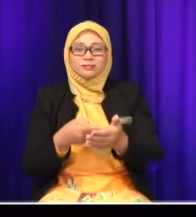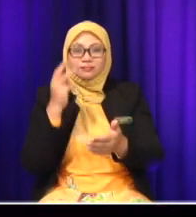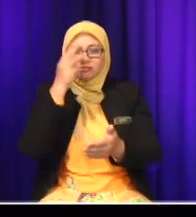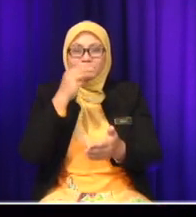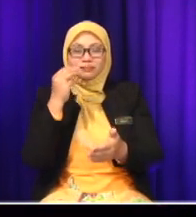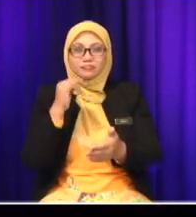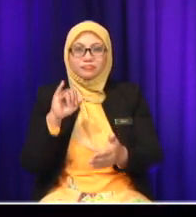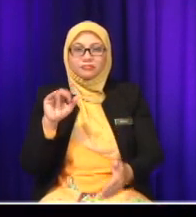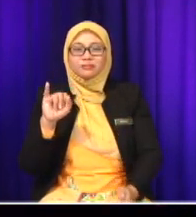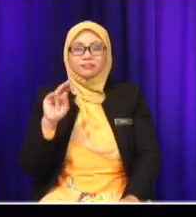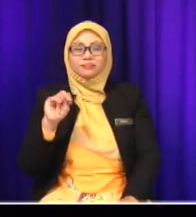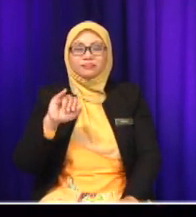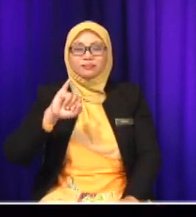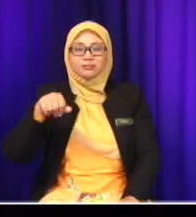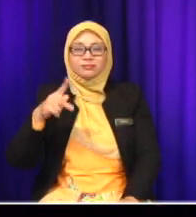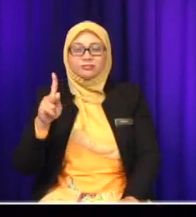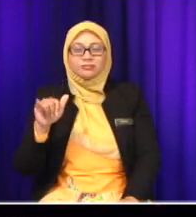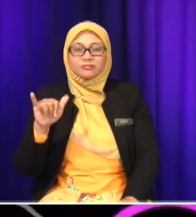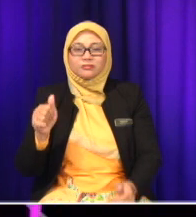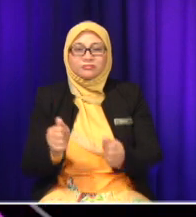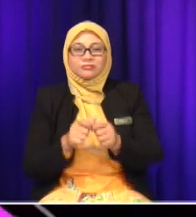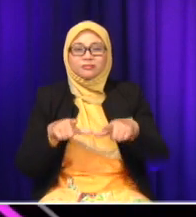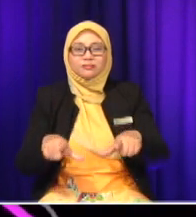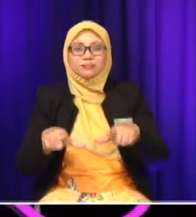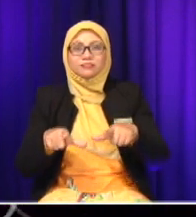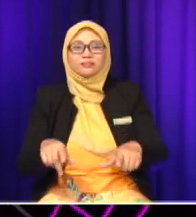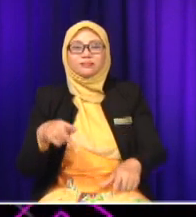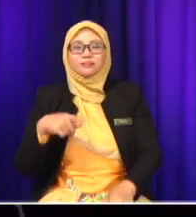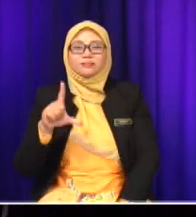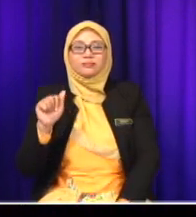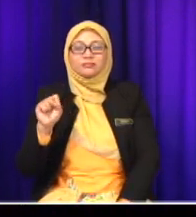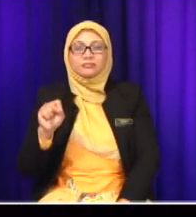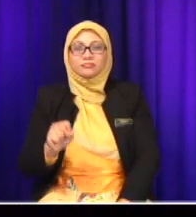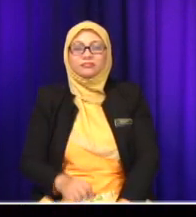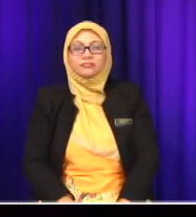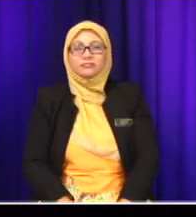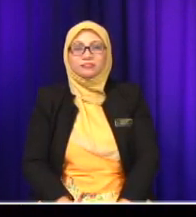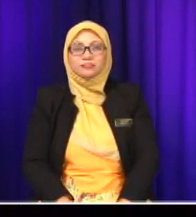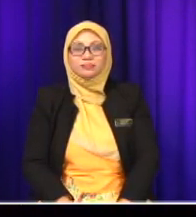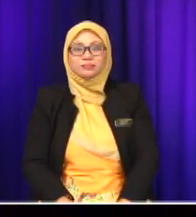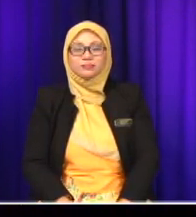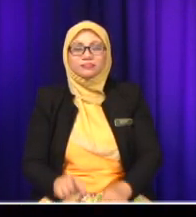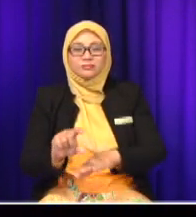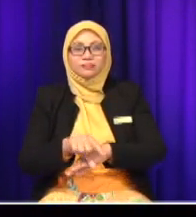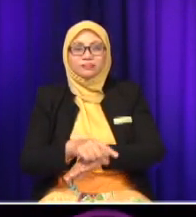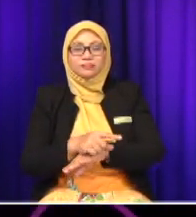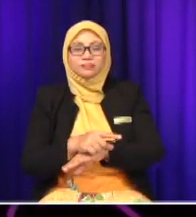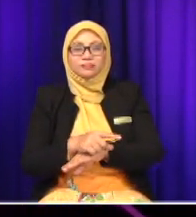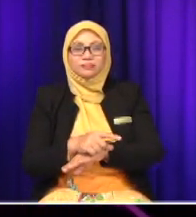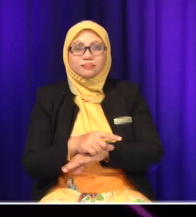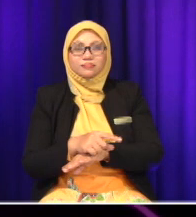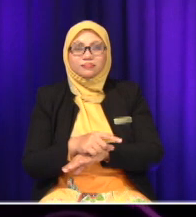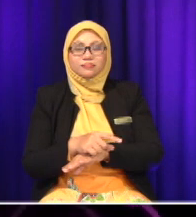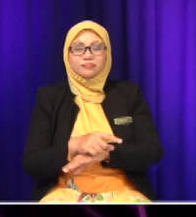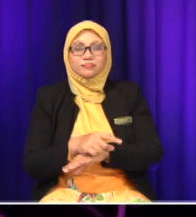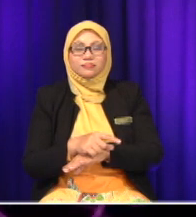menggunakan kayu mempelas betul yang keempat menggunakan sebatian mempelas halus